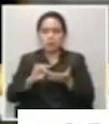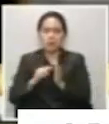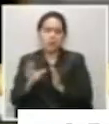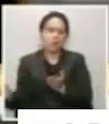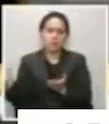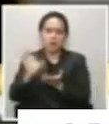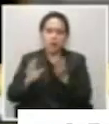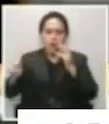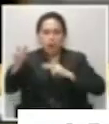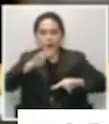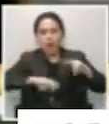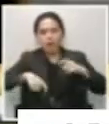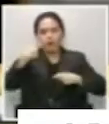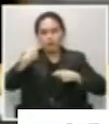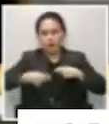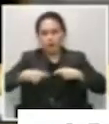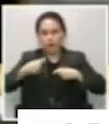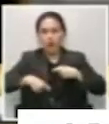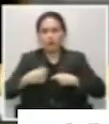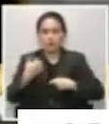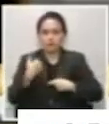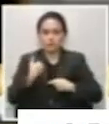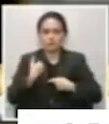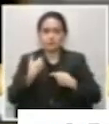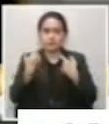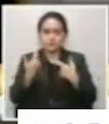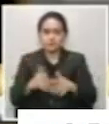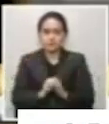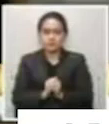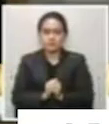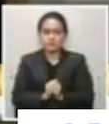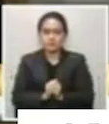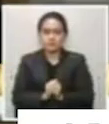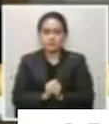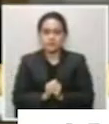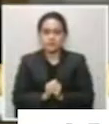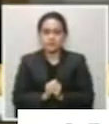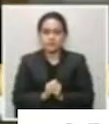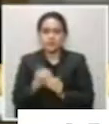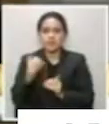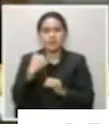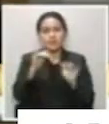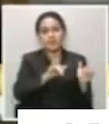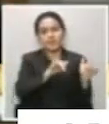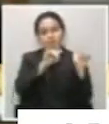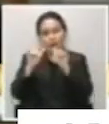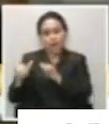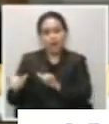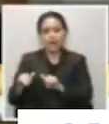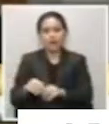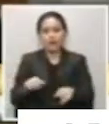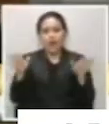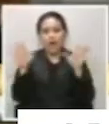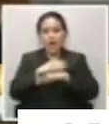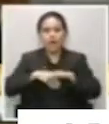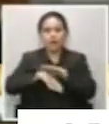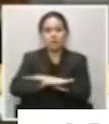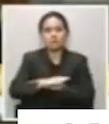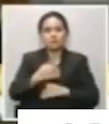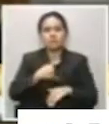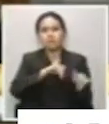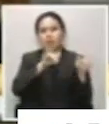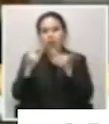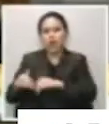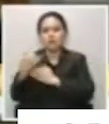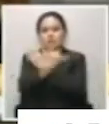หาคนลงทุนยากเท่านั้นยังไม่พอเขายังย้ายฐานหนีอีกจึงไม่ต้องแปล